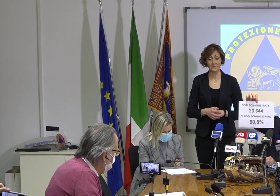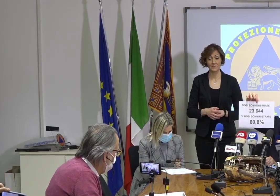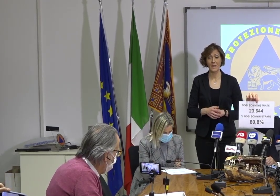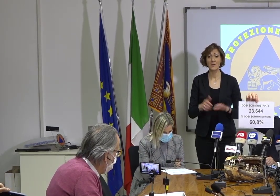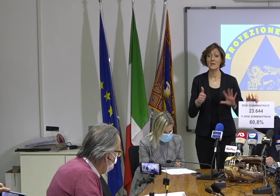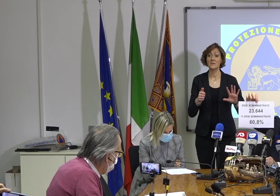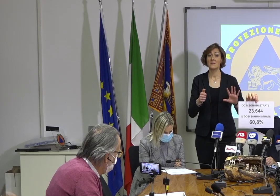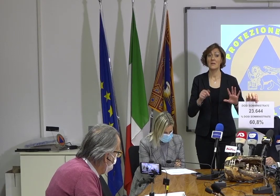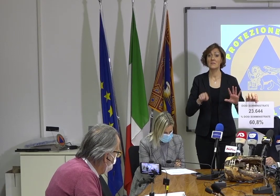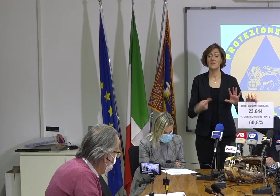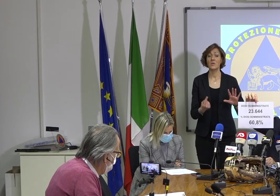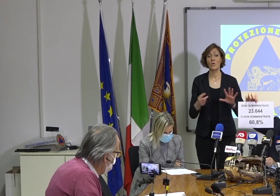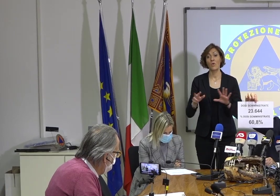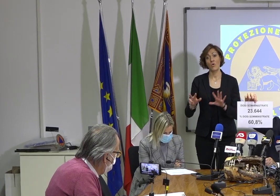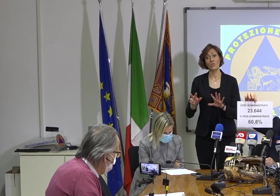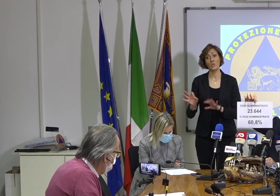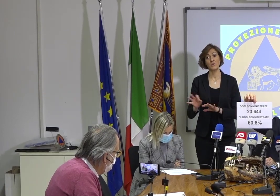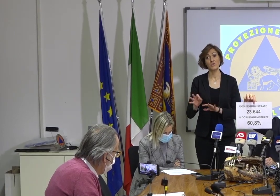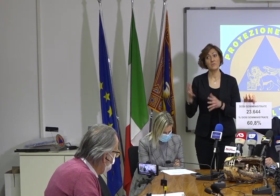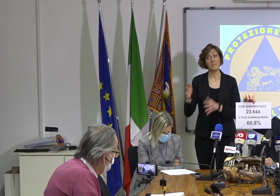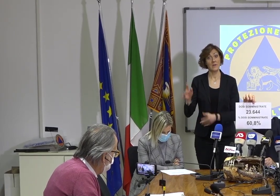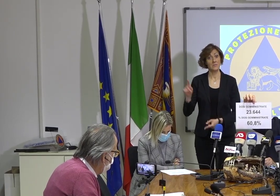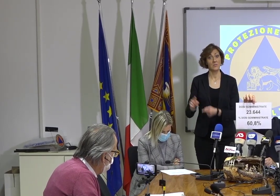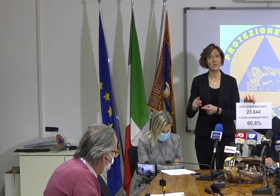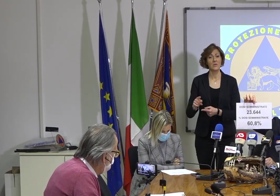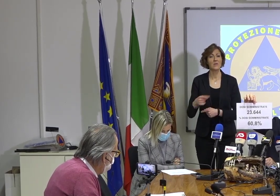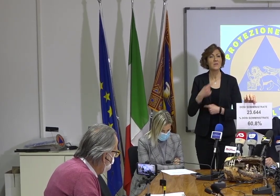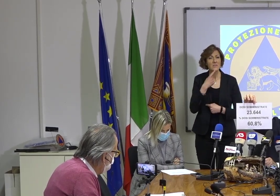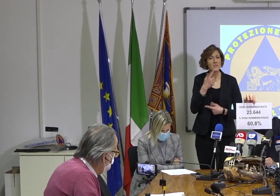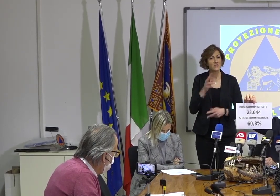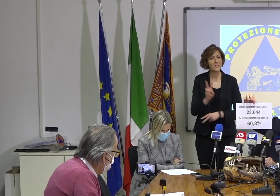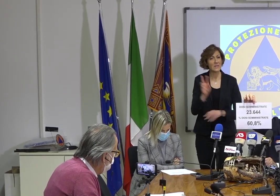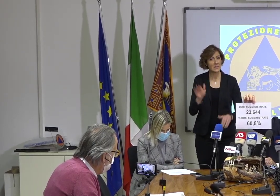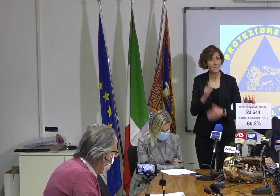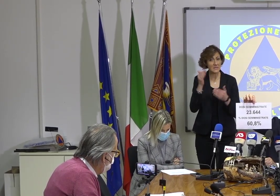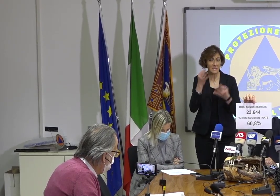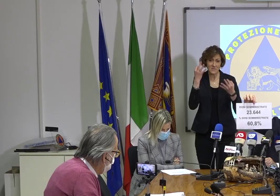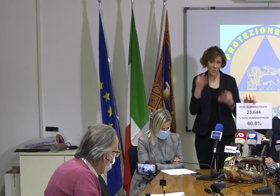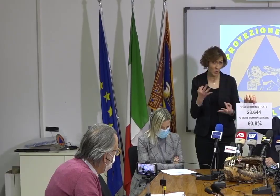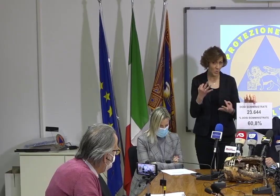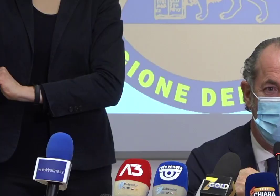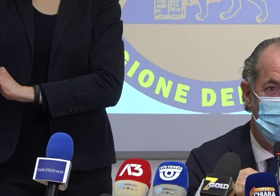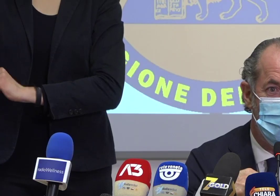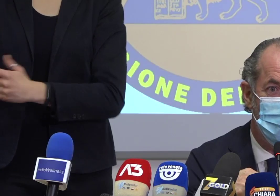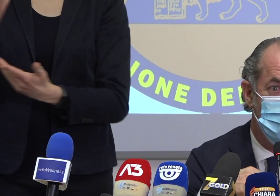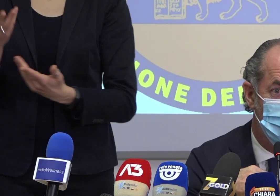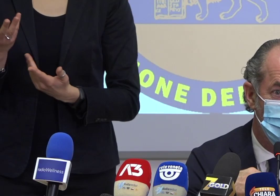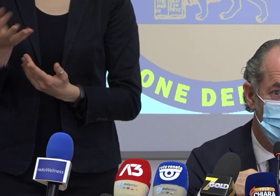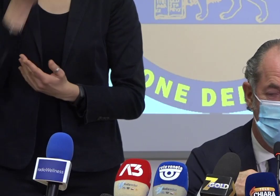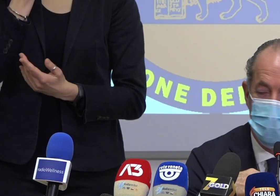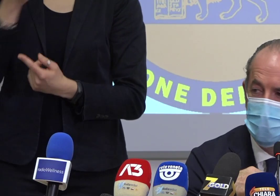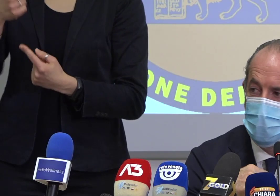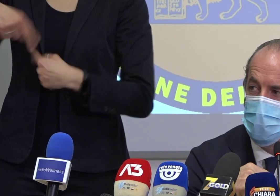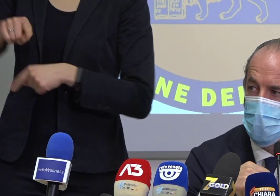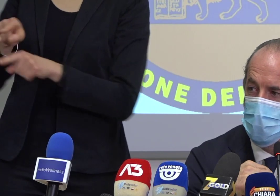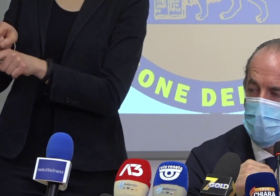dovrebbero arrivare 38.000 dosi per un totale di 185.000 entro il 25 gennaio. Con questa